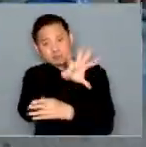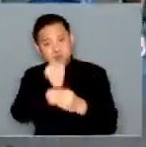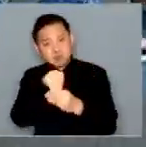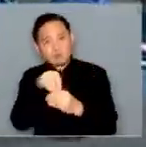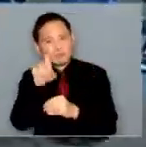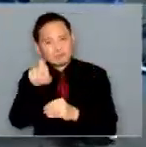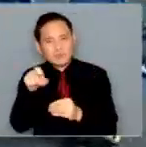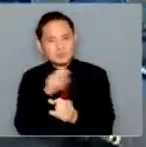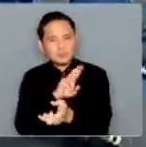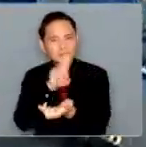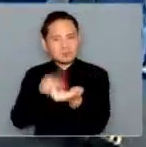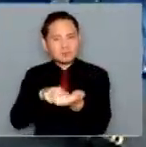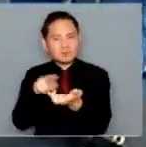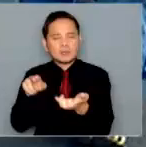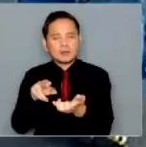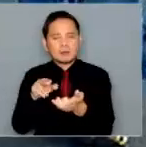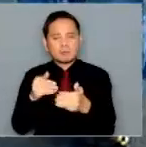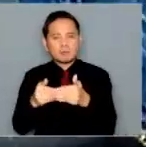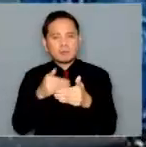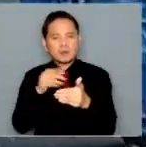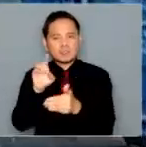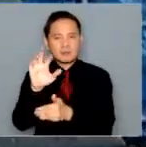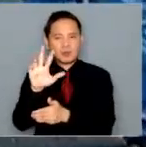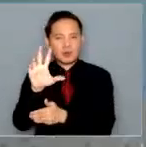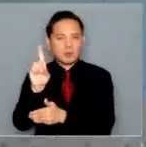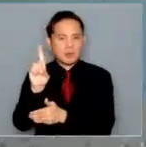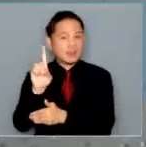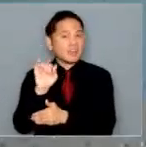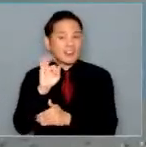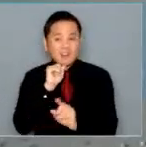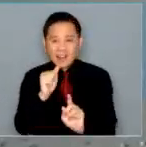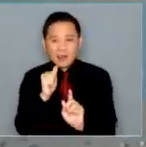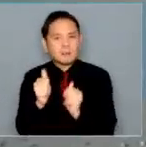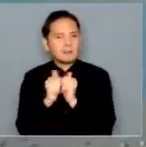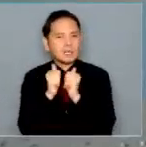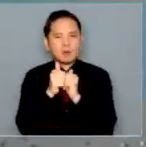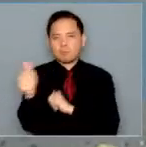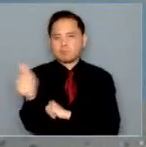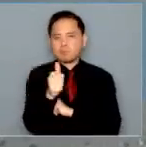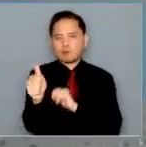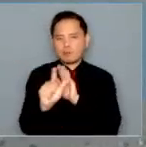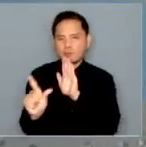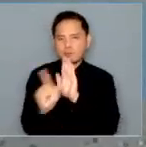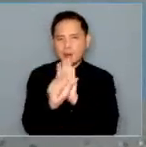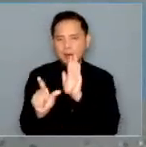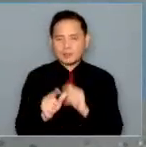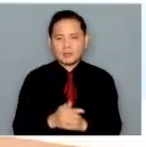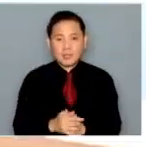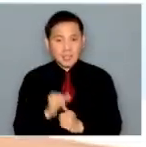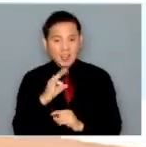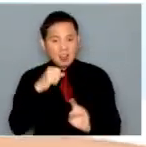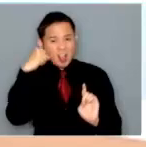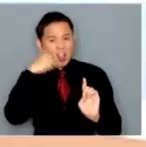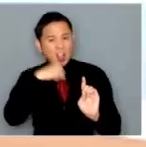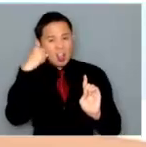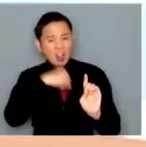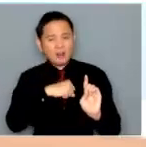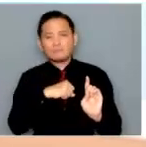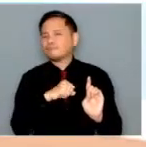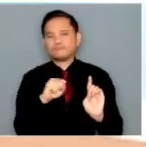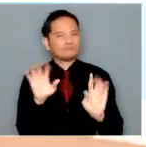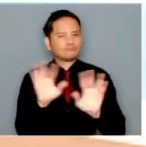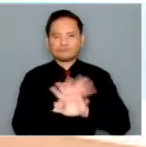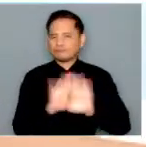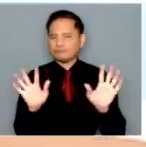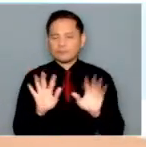31. Kaya babala ng Piston, sandamakmak na ruta ang mawawala ng masasakyan kung magmamatigas ang gobyerno. Aminado naman dito